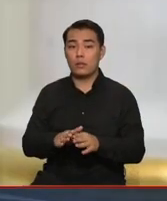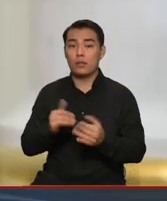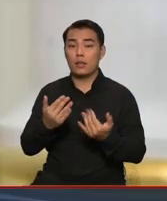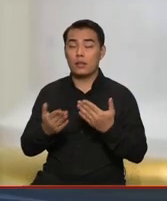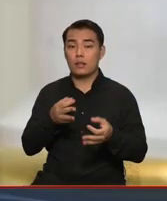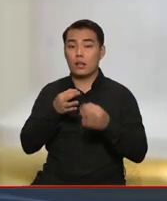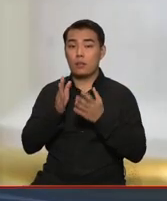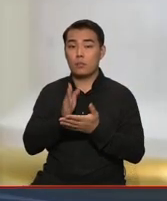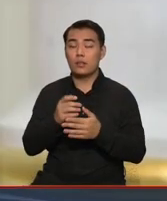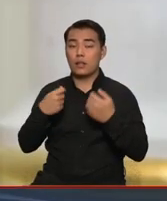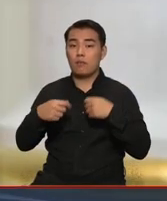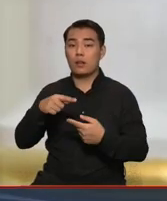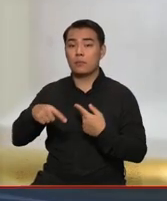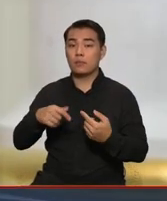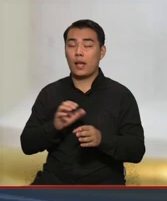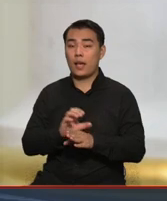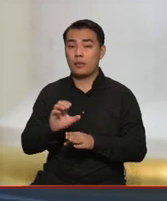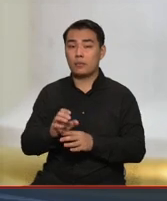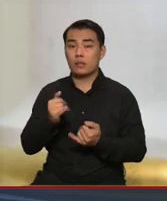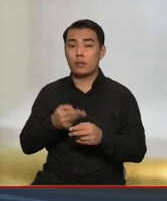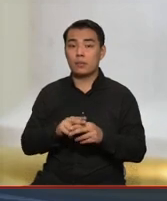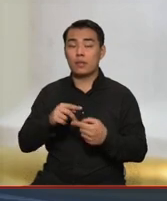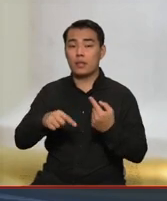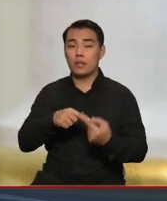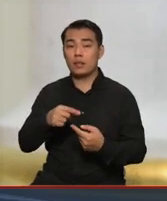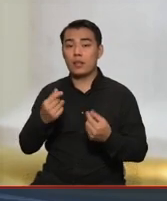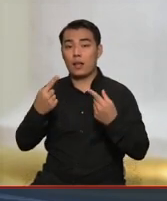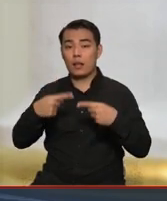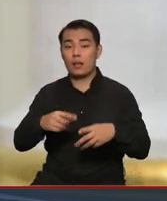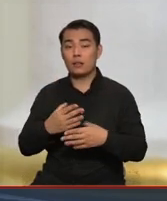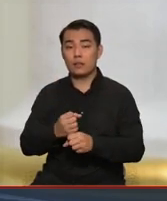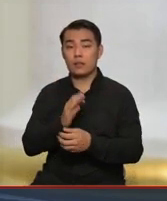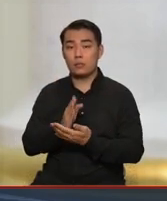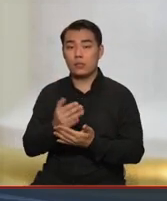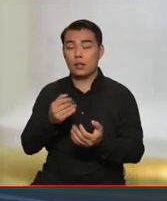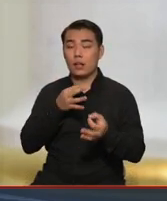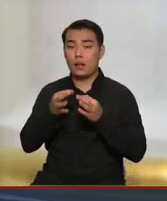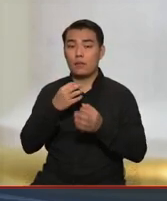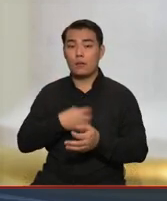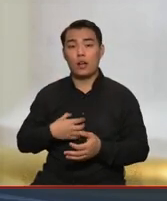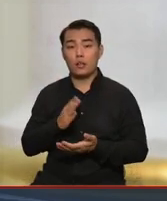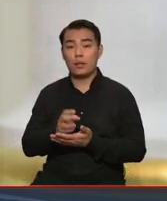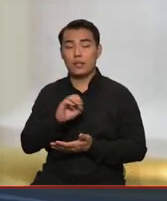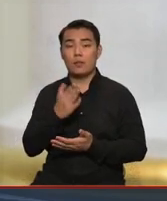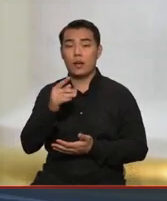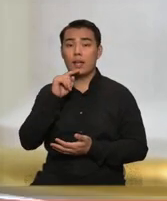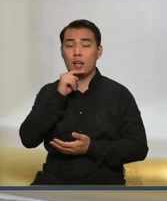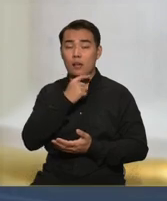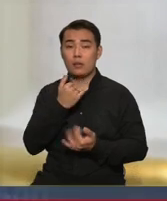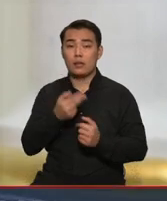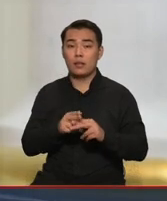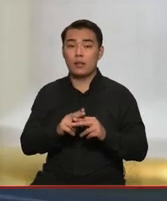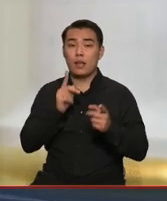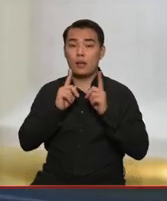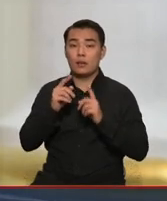істесе, тауар тасымалында бизнес шығындарды айтарлықтай азайтар еді. Электронды сауданы пысықтау маңызды. Былтыр Еуразиялық экономикалық одақтағы